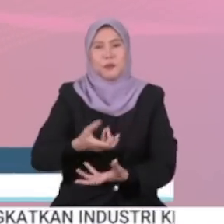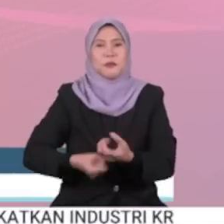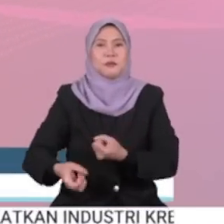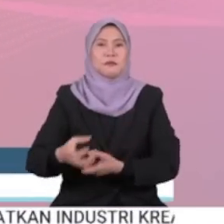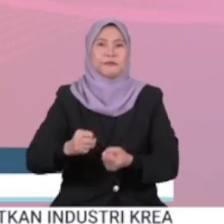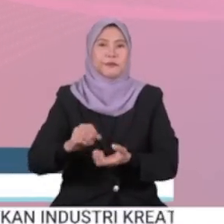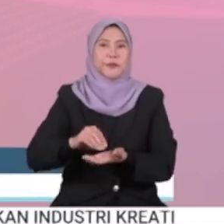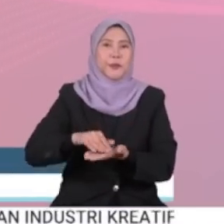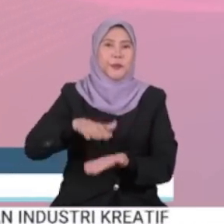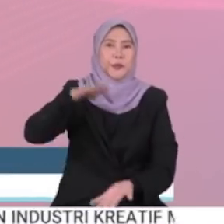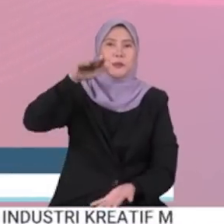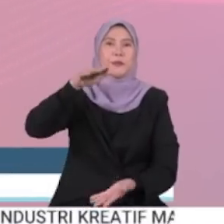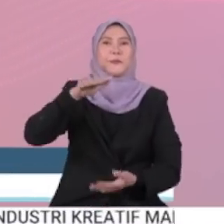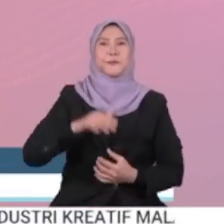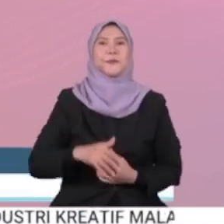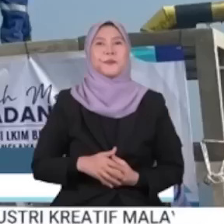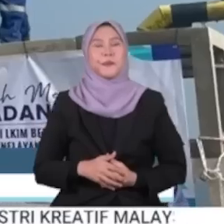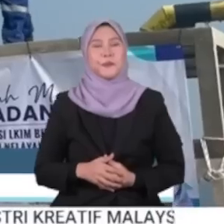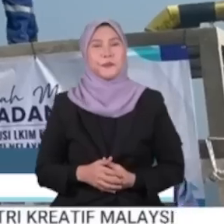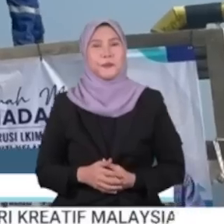mereka.